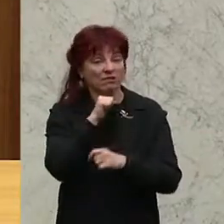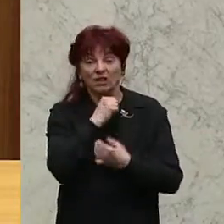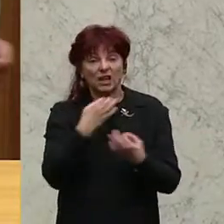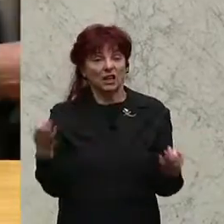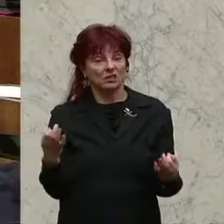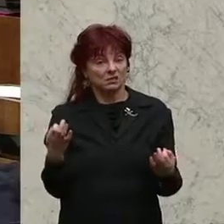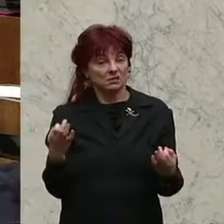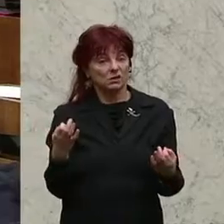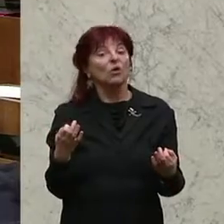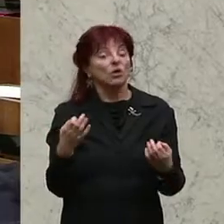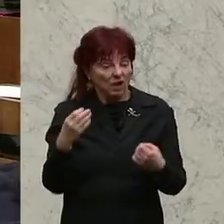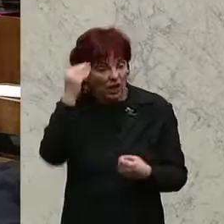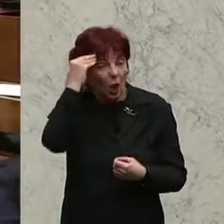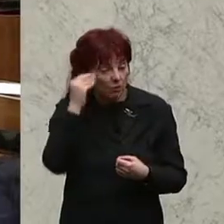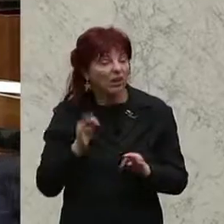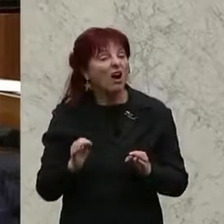Dankeschön.